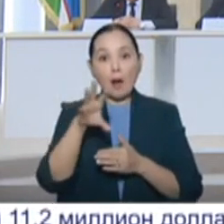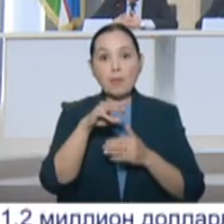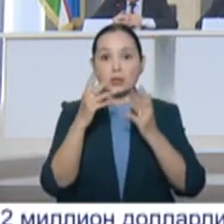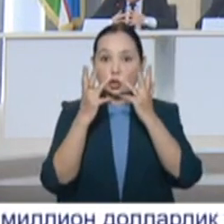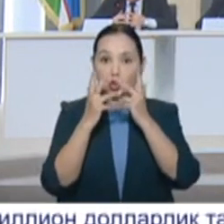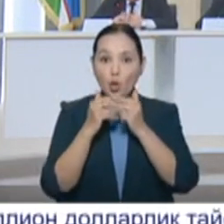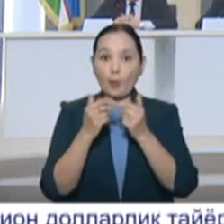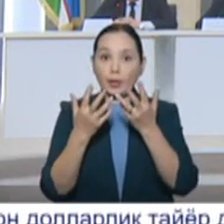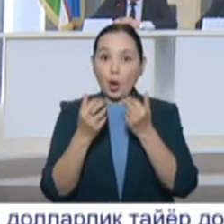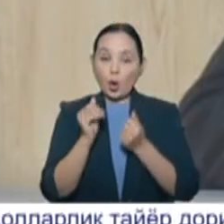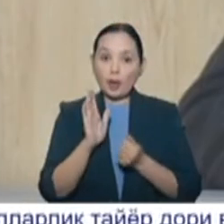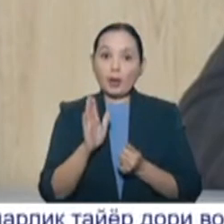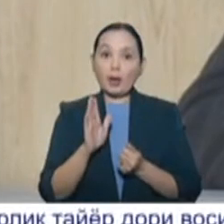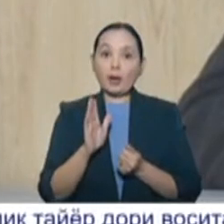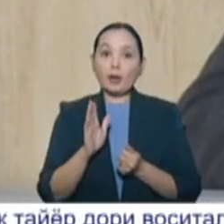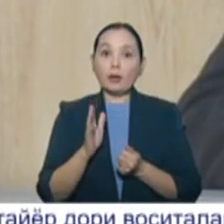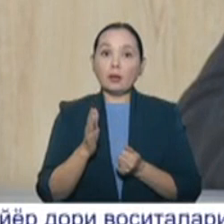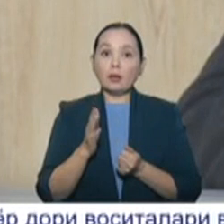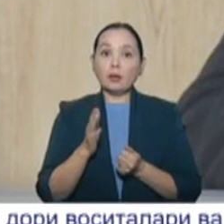olib nima qilib